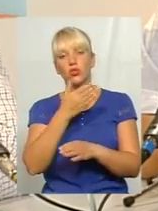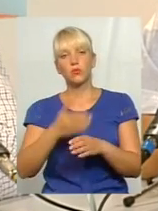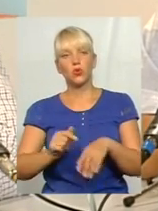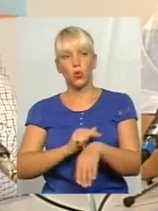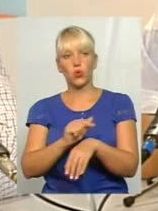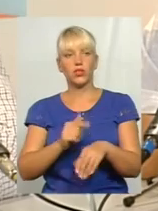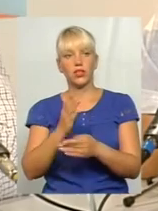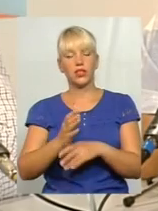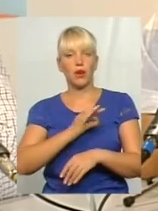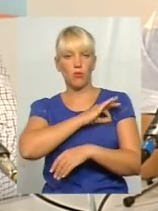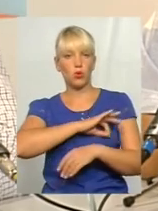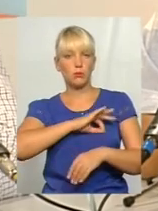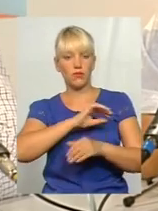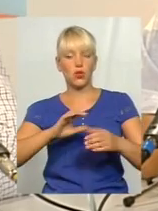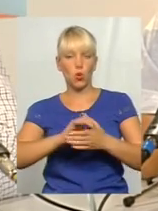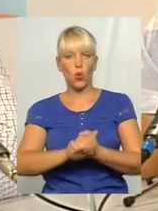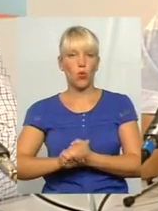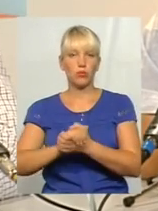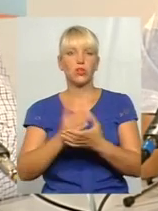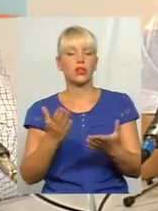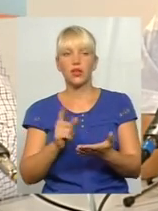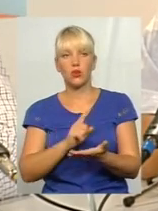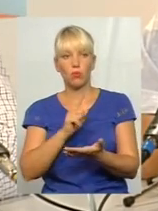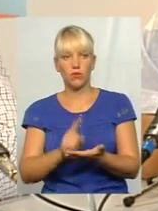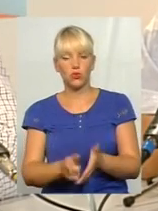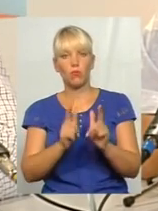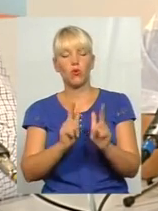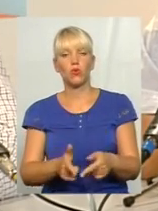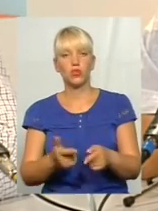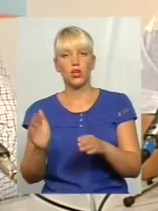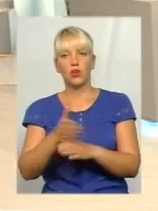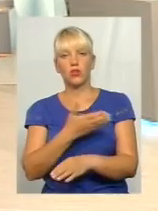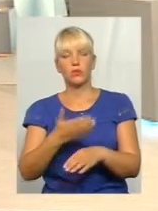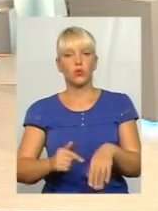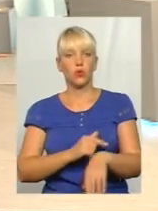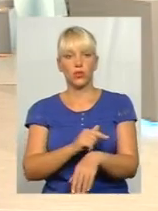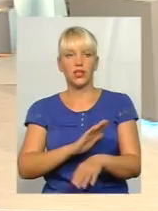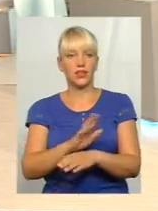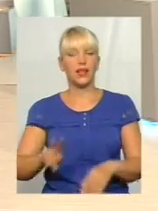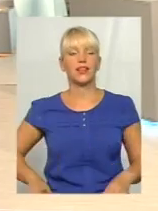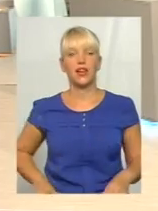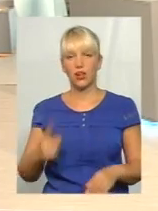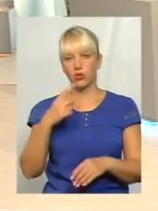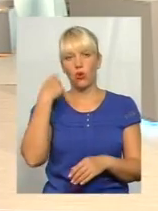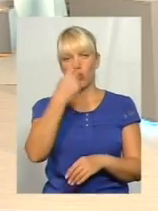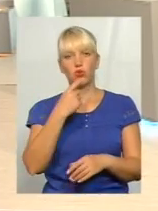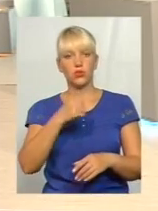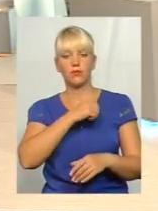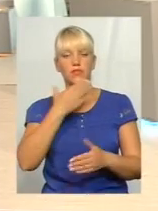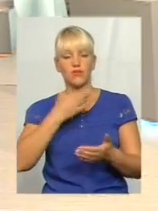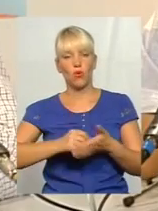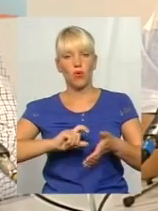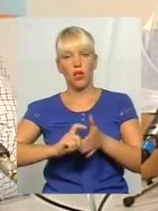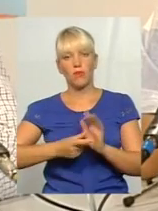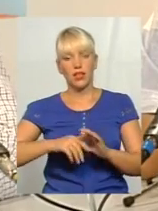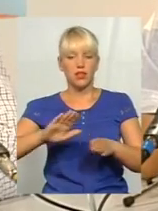профспілковий комітет який обов'язково погоджує розподіл годин не директор одноосібно в своєму кабінеті